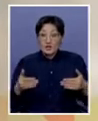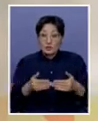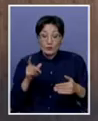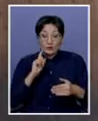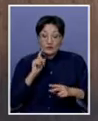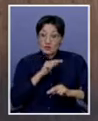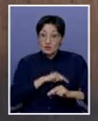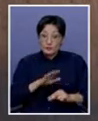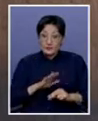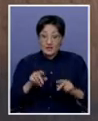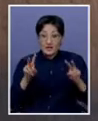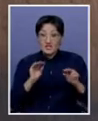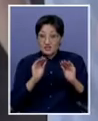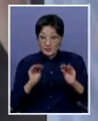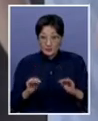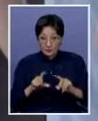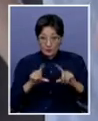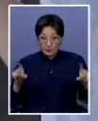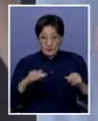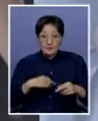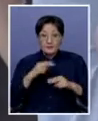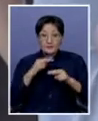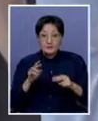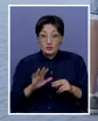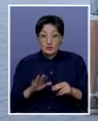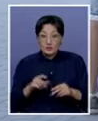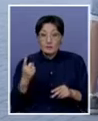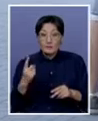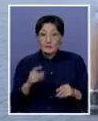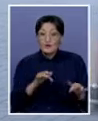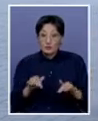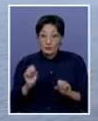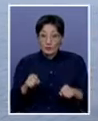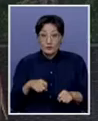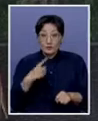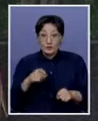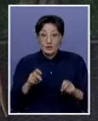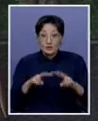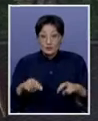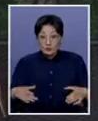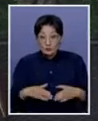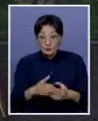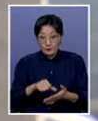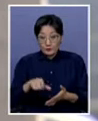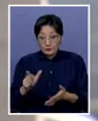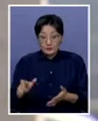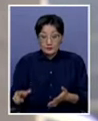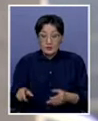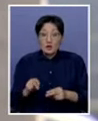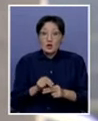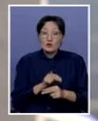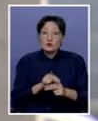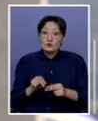уақытша жұмыс істемейміз деп жазып қойыпты. Бұл біздің назарымызға ілікпеудің бір тәсілі болуы мүмкін дейді мобильді топ өкілдері. Жөнде